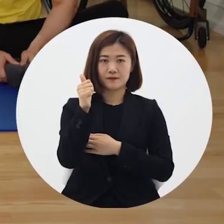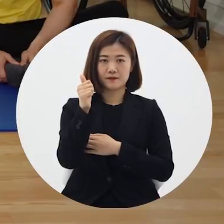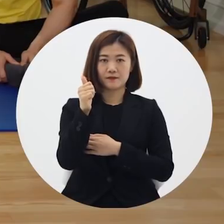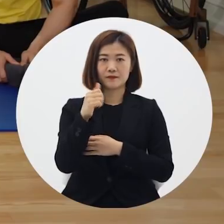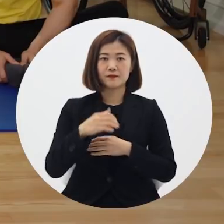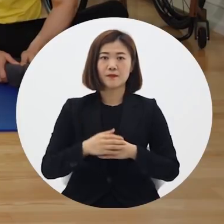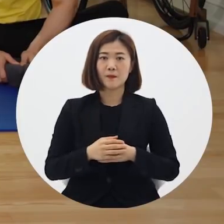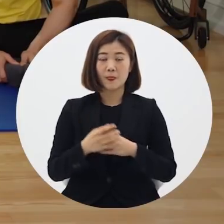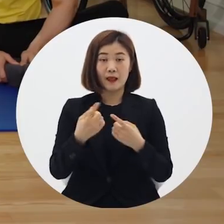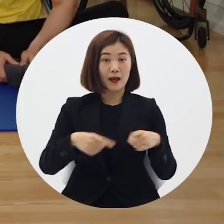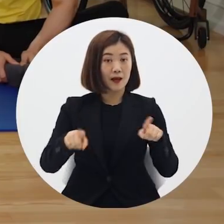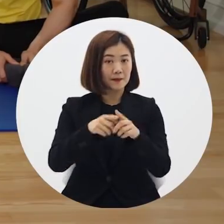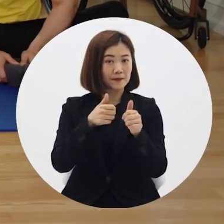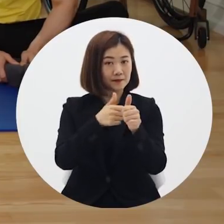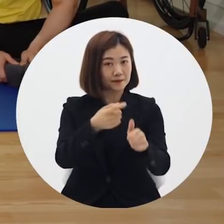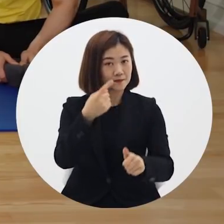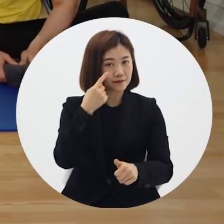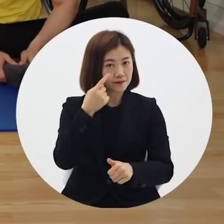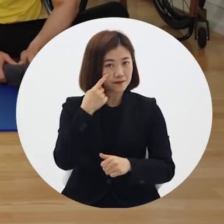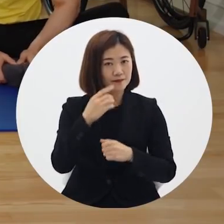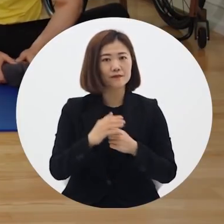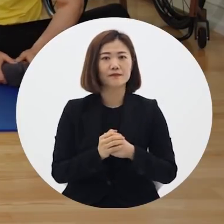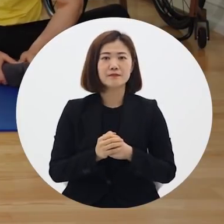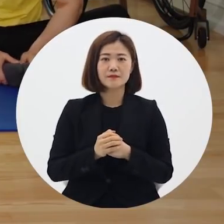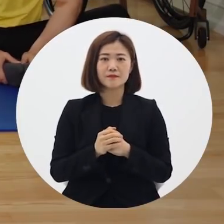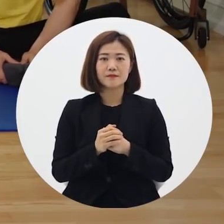자, 이번엔 다 함께 따라해 보실까요?